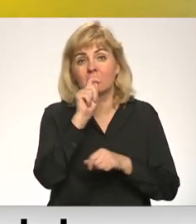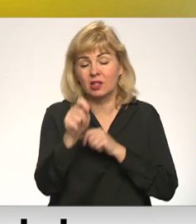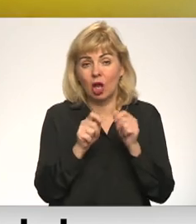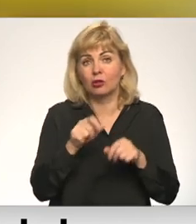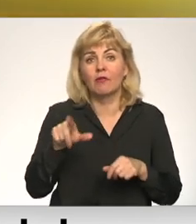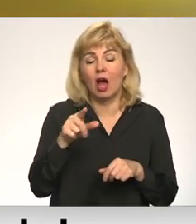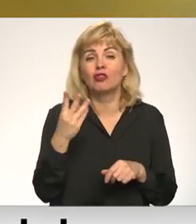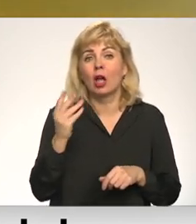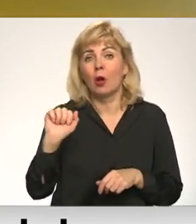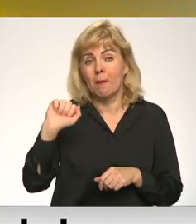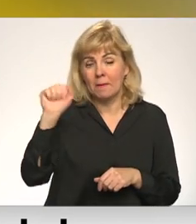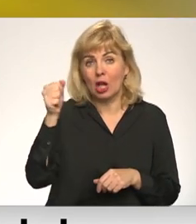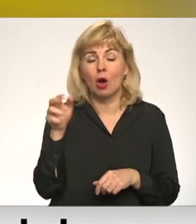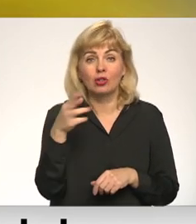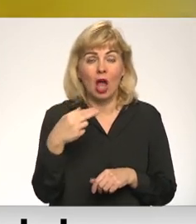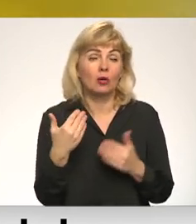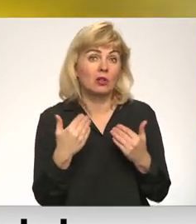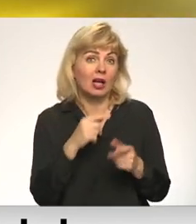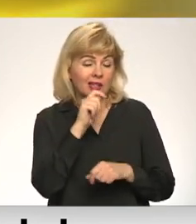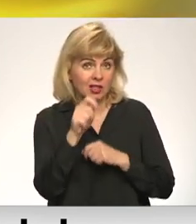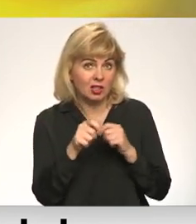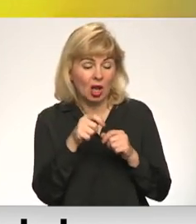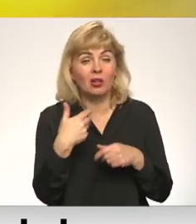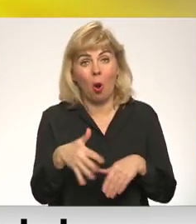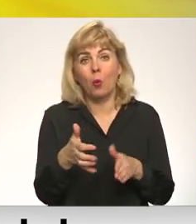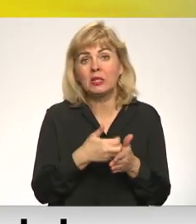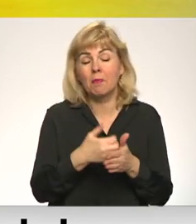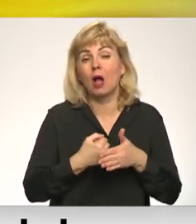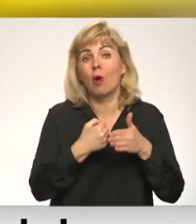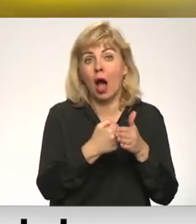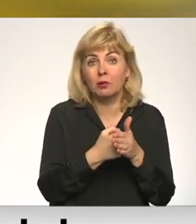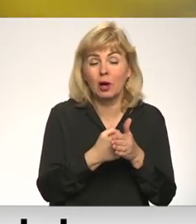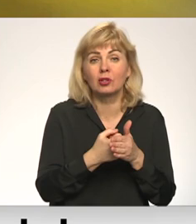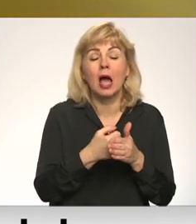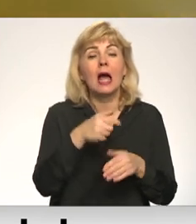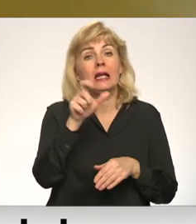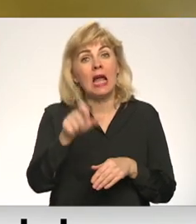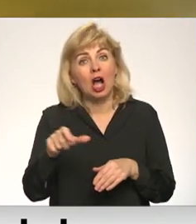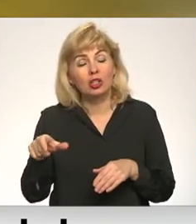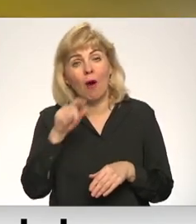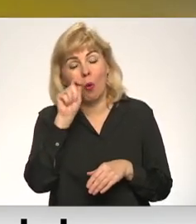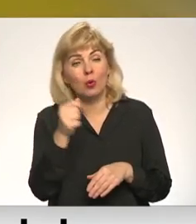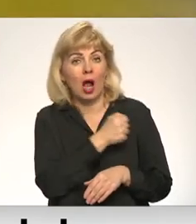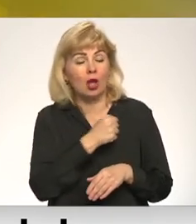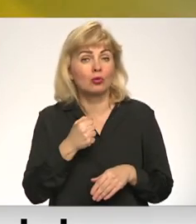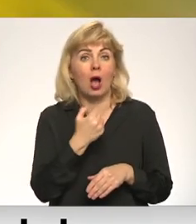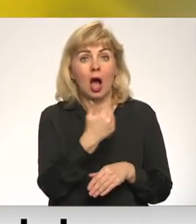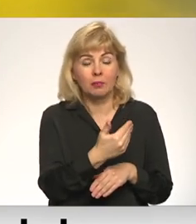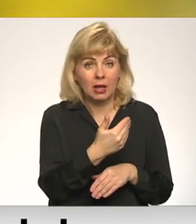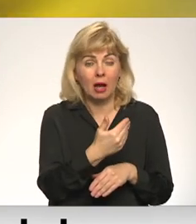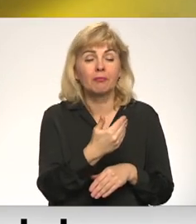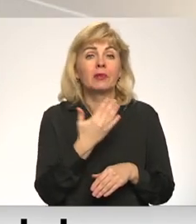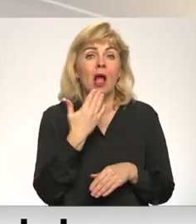nekā 4 miljonus eiro. Šobrīd ziedojumi jau tiek izmantoti, lai atbalstītu gan civiliedzīvotājus, gan Ukrainas armiju un Nacionālo